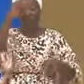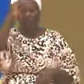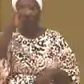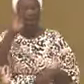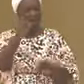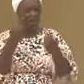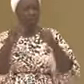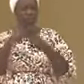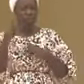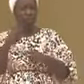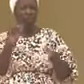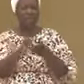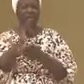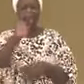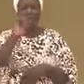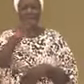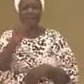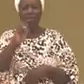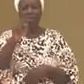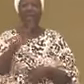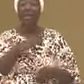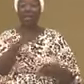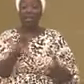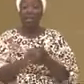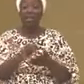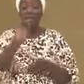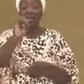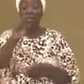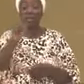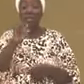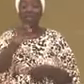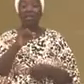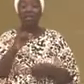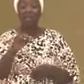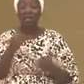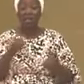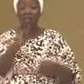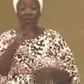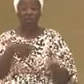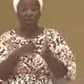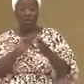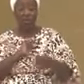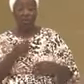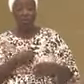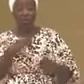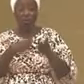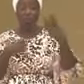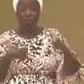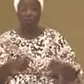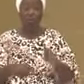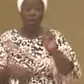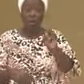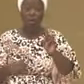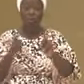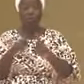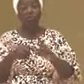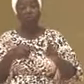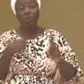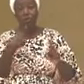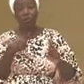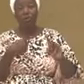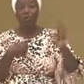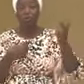dès qu'elles nous montrent ce qui arrivait premièrement par les deuxièmes en